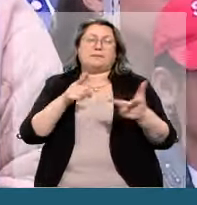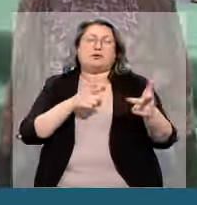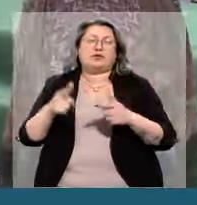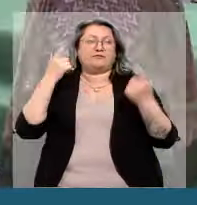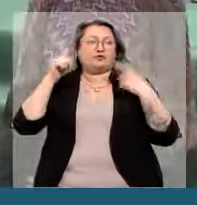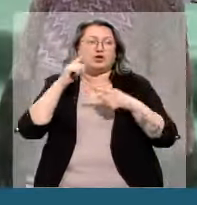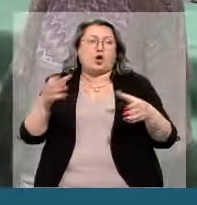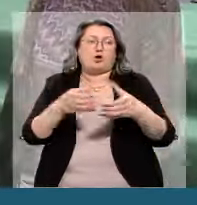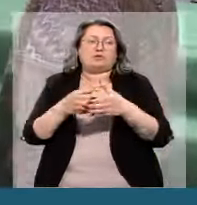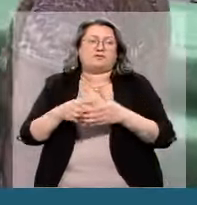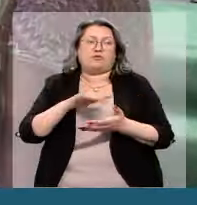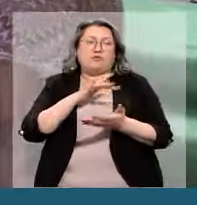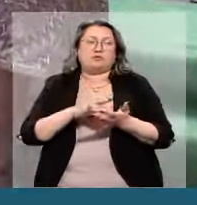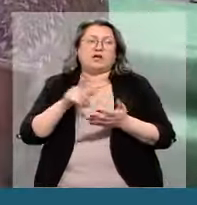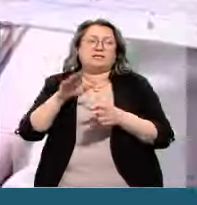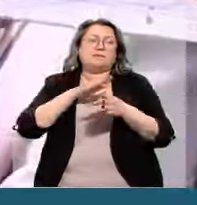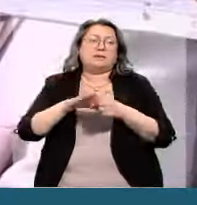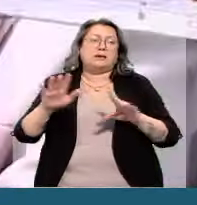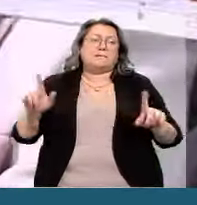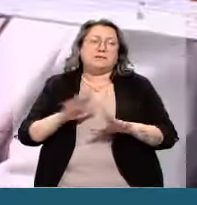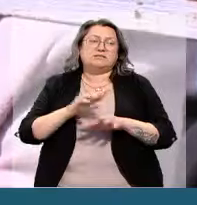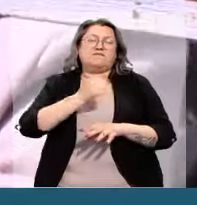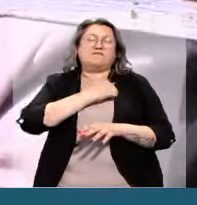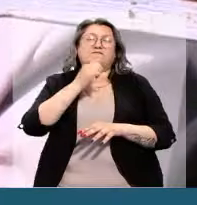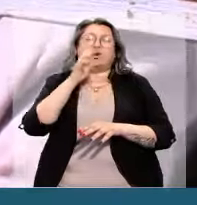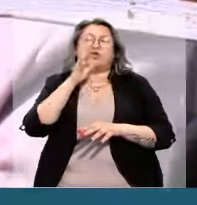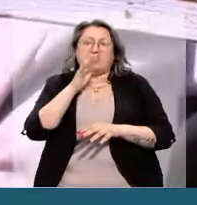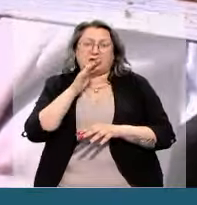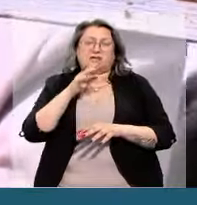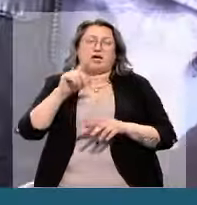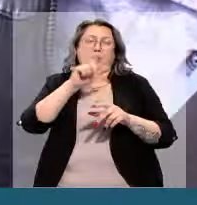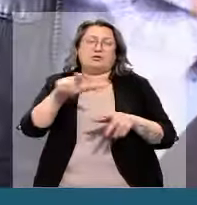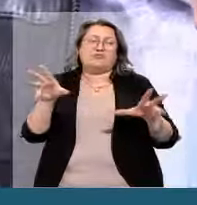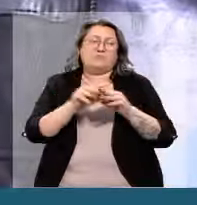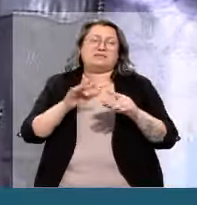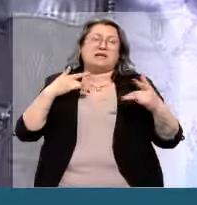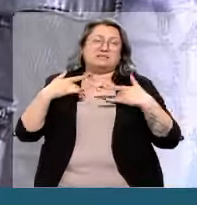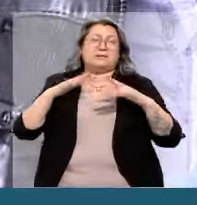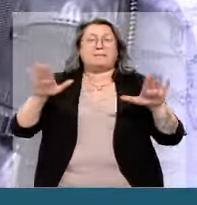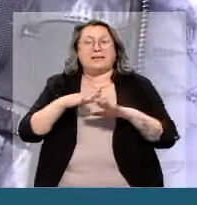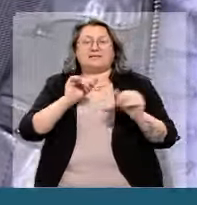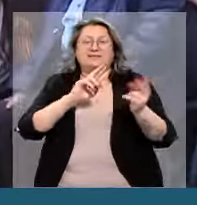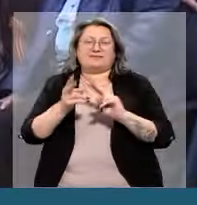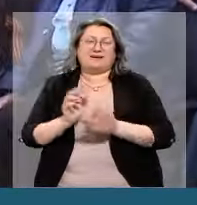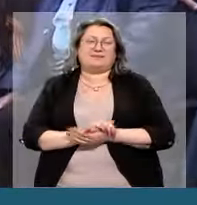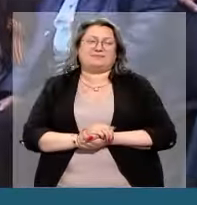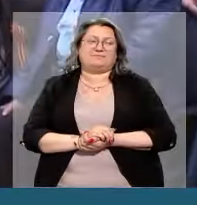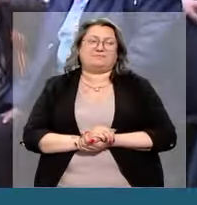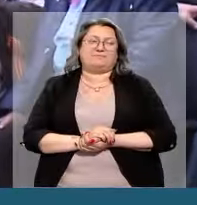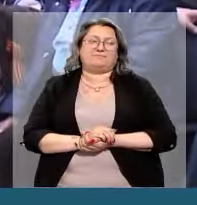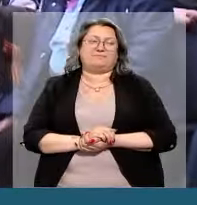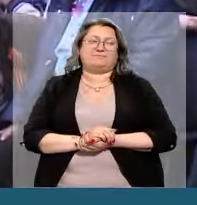подготовили творческие коллективы города. Они исполняли песни военных лет. Горожане вместе с артистами пели и танцевали.